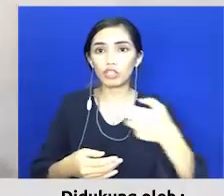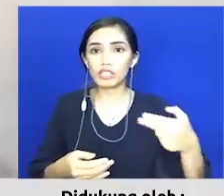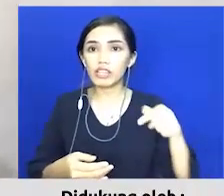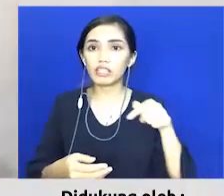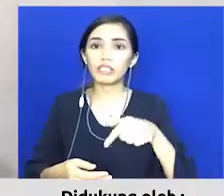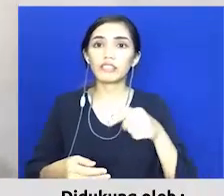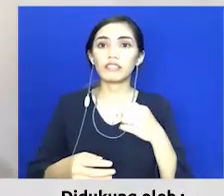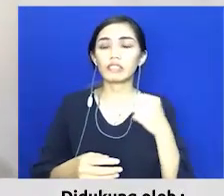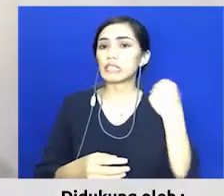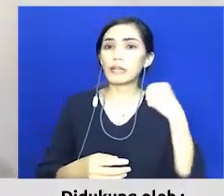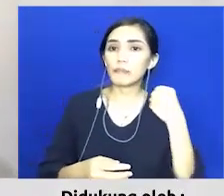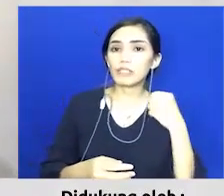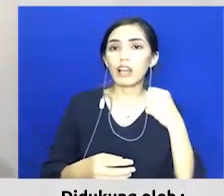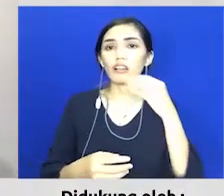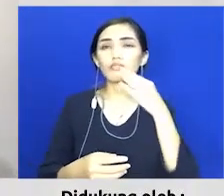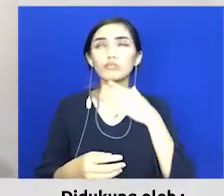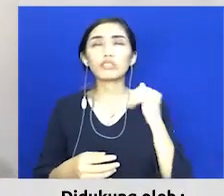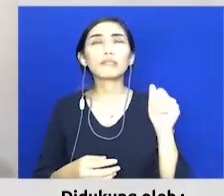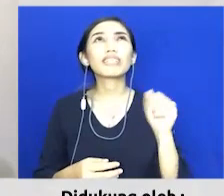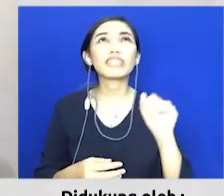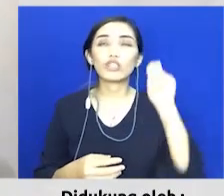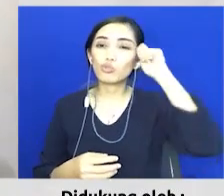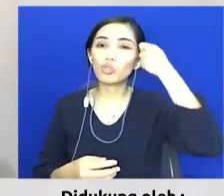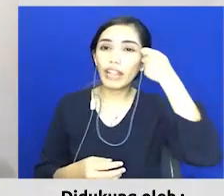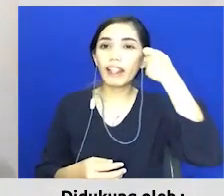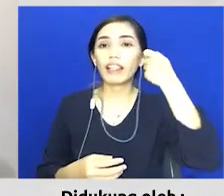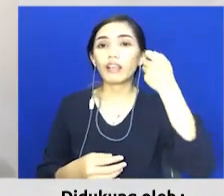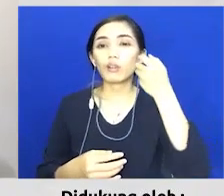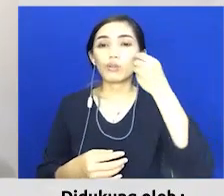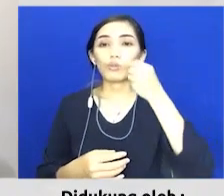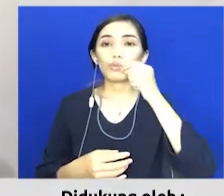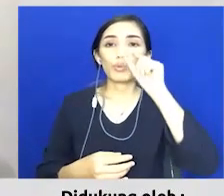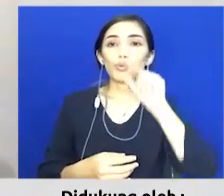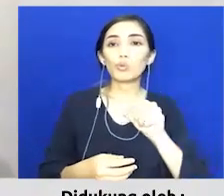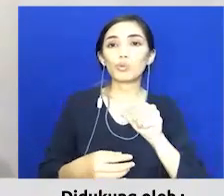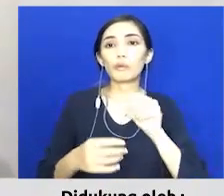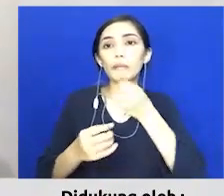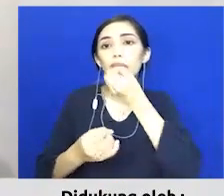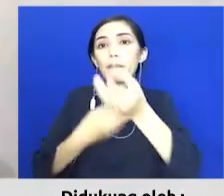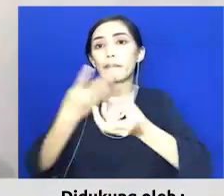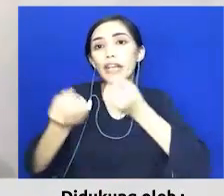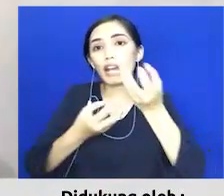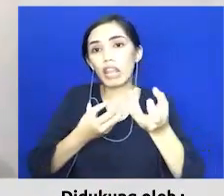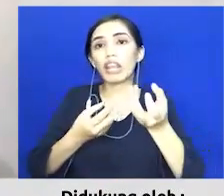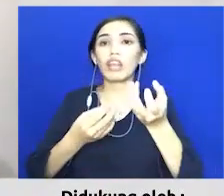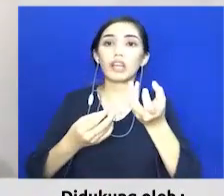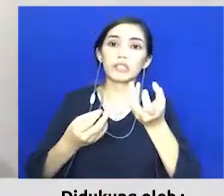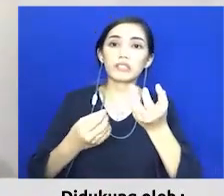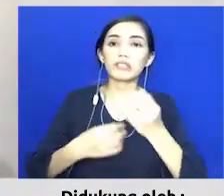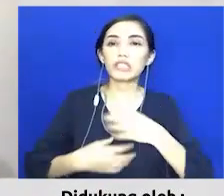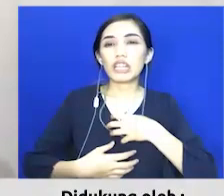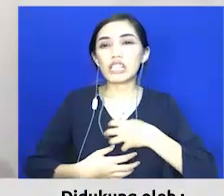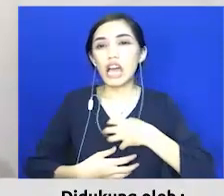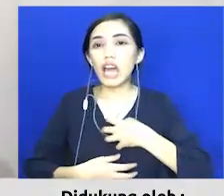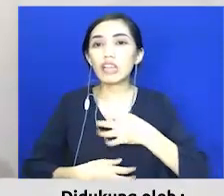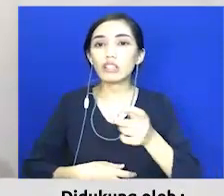taruhlah 5 tahun terakhir, adakah film yang bicara tentang kasus korupsi yang yeah. Misalnya yeah. ada nggak sih, kenapa Prim